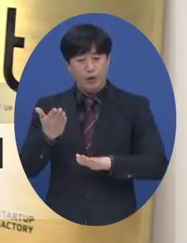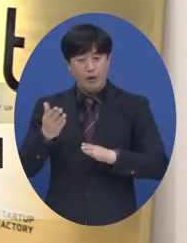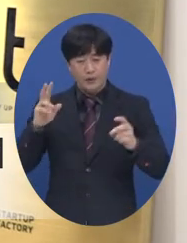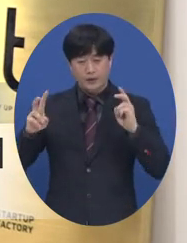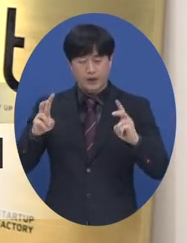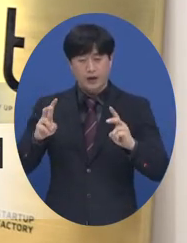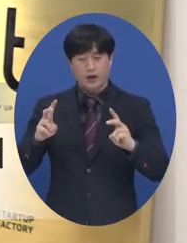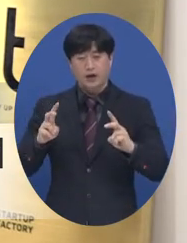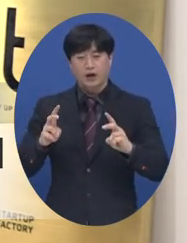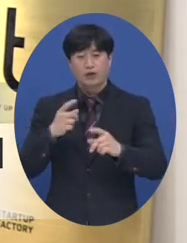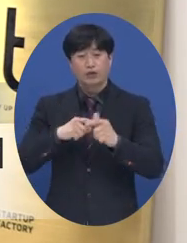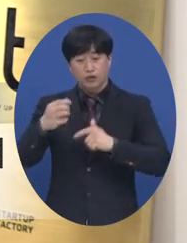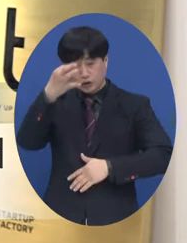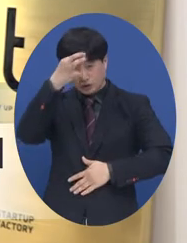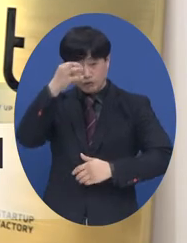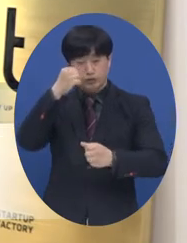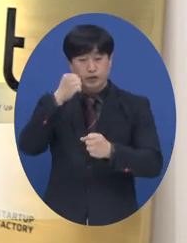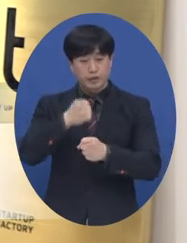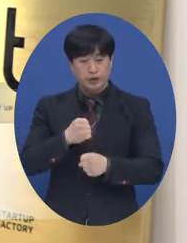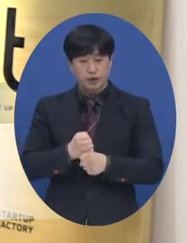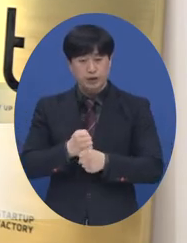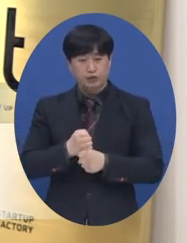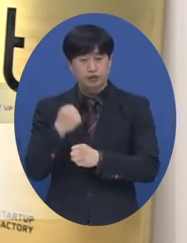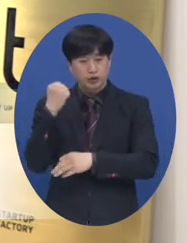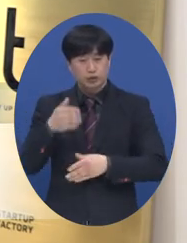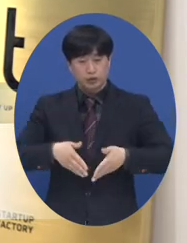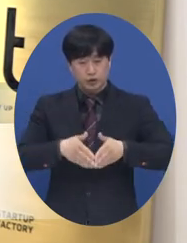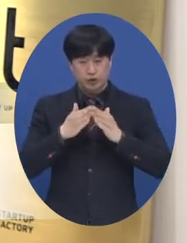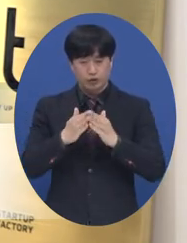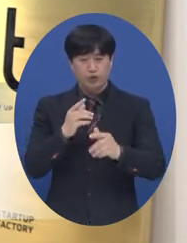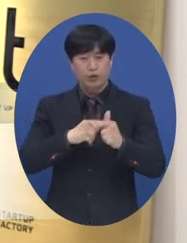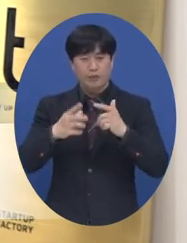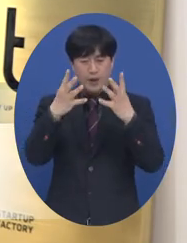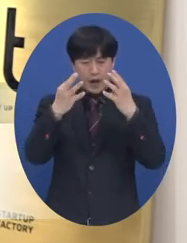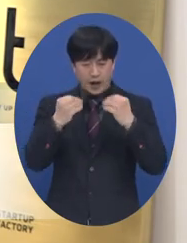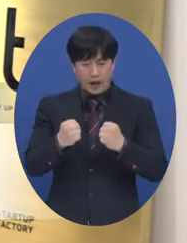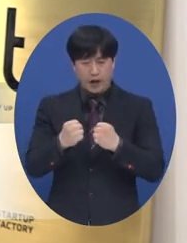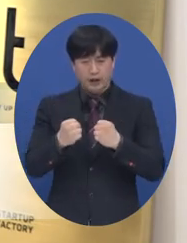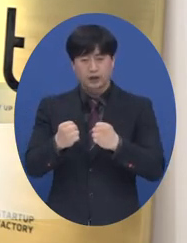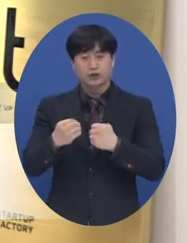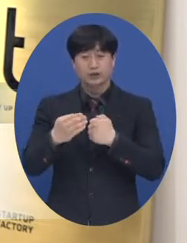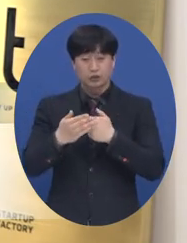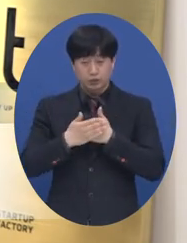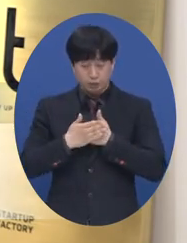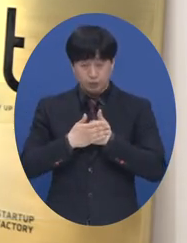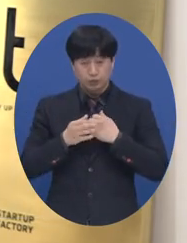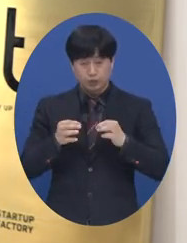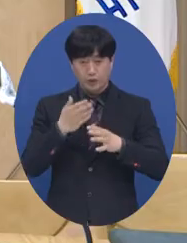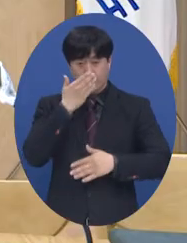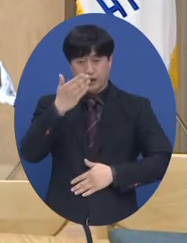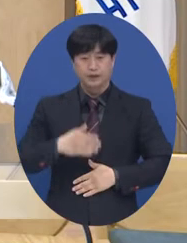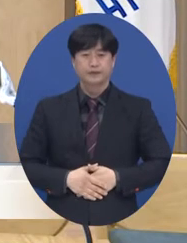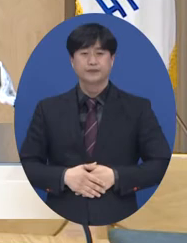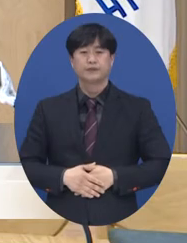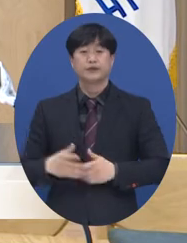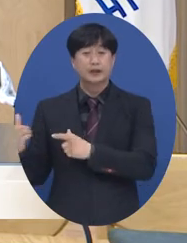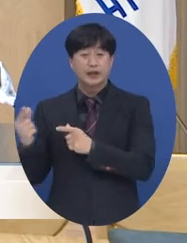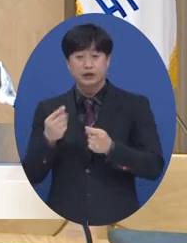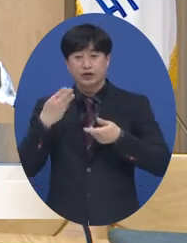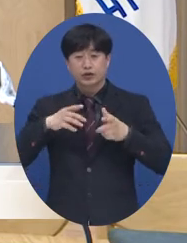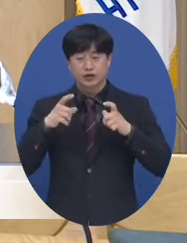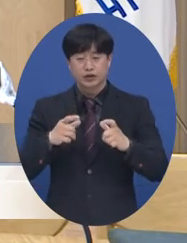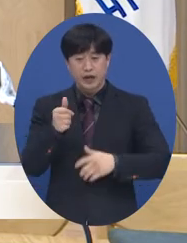뜰은 훨씬 더 기술개발 하고 그 저희 솔루션을 구축하는 데 훨씬 더 많은 리소스를 투입하고 투자를 할 수 이렇게